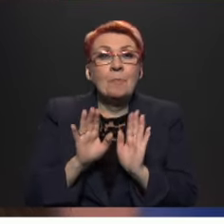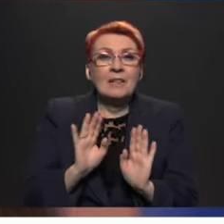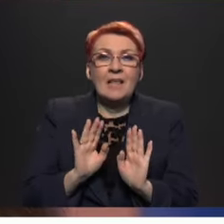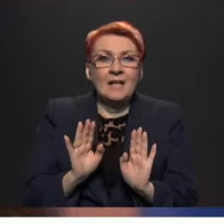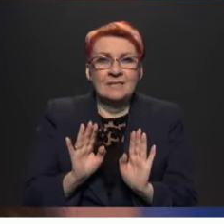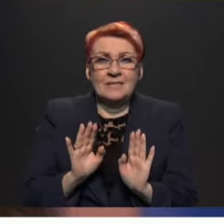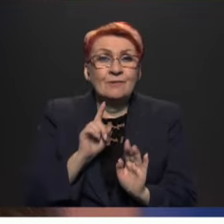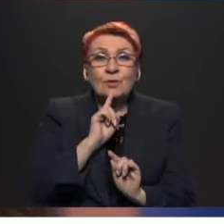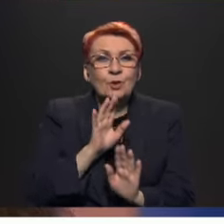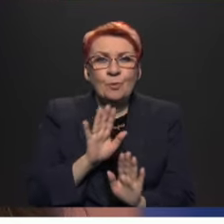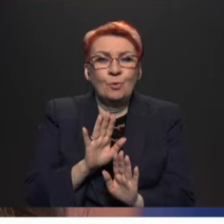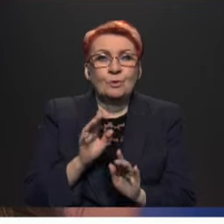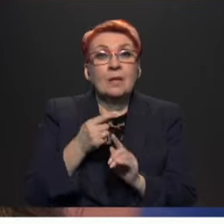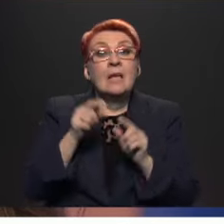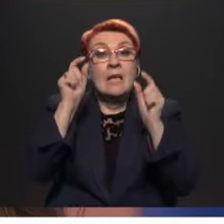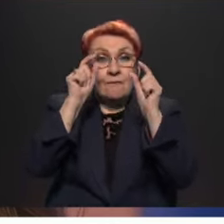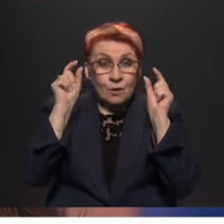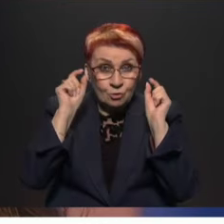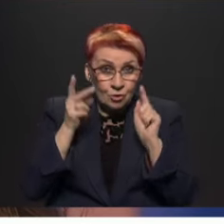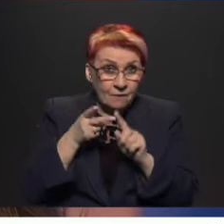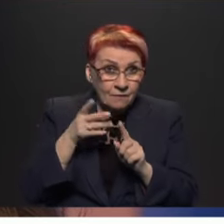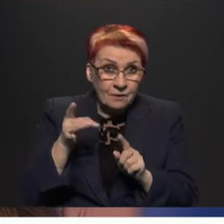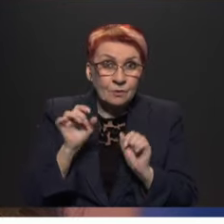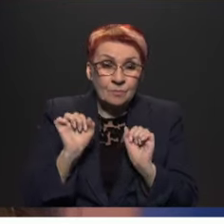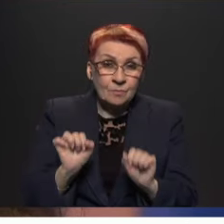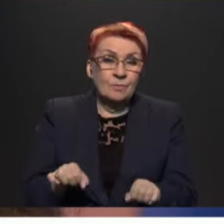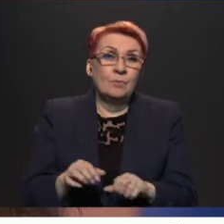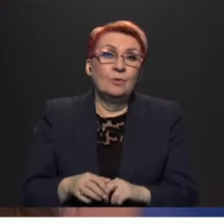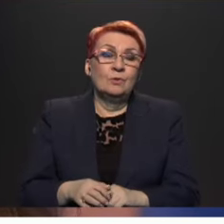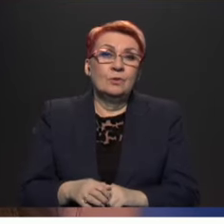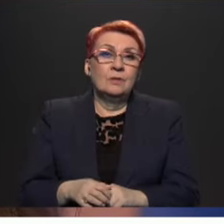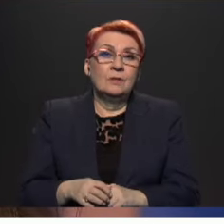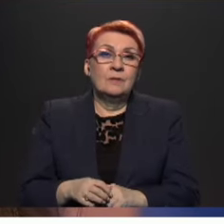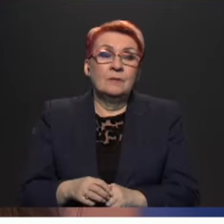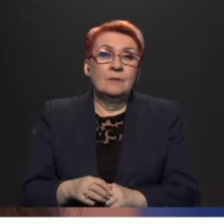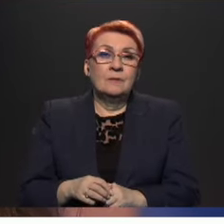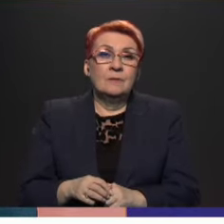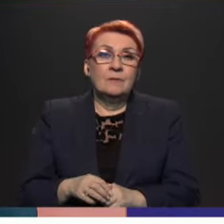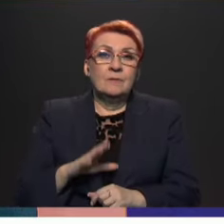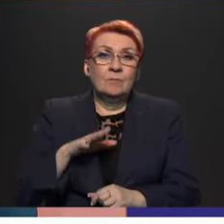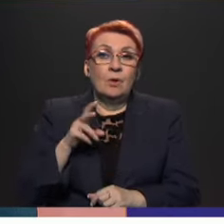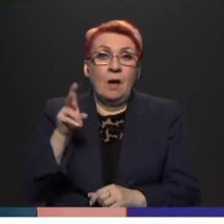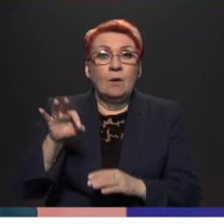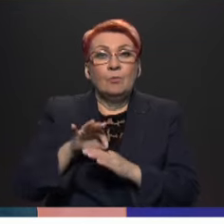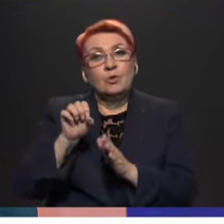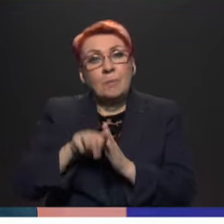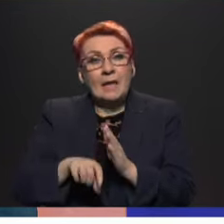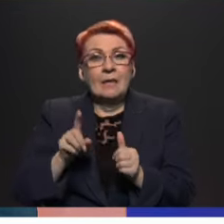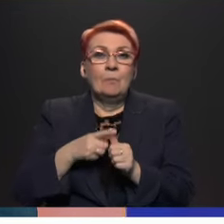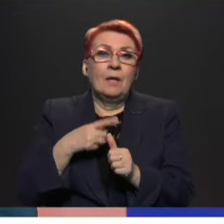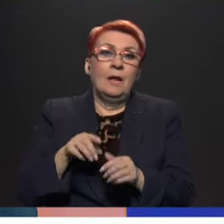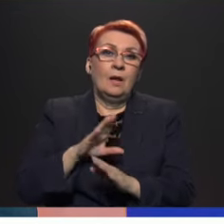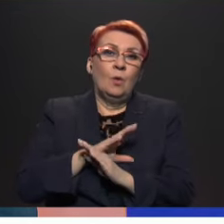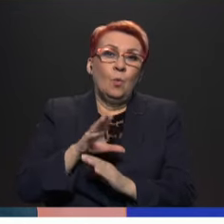будет, потому что и венчают тоже после того, как погиб муж или умер,